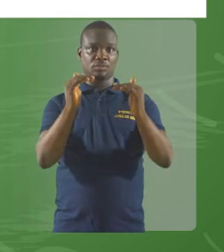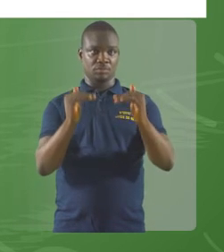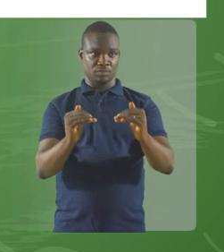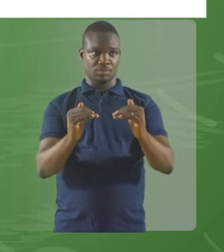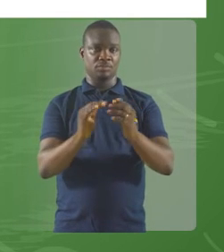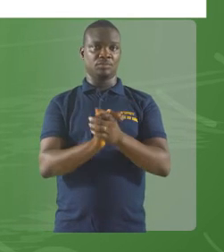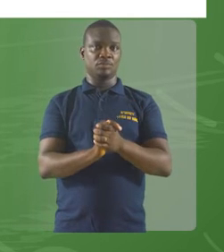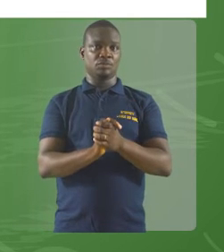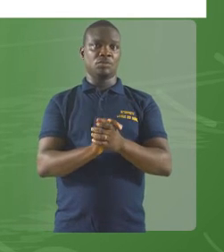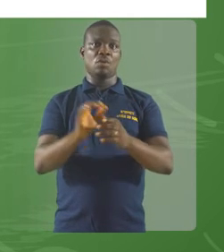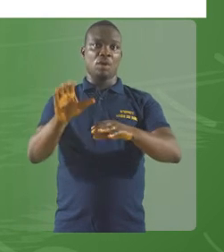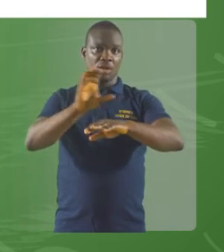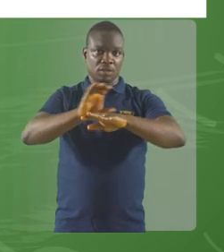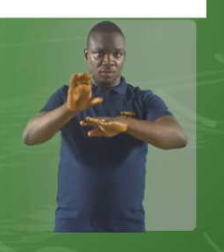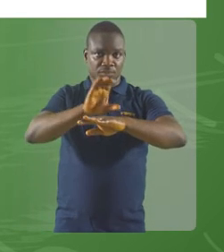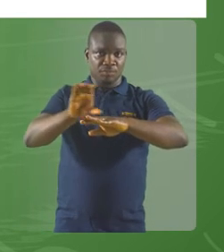effectuer les calculs.